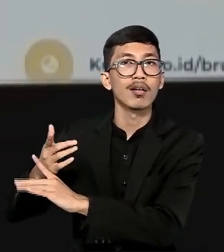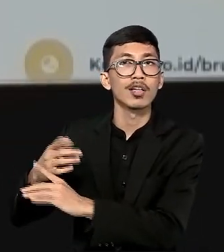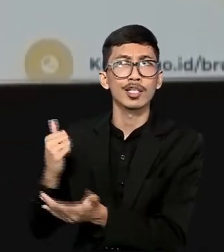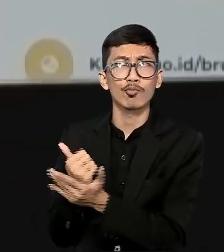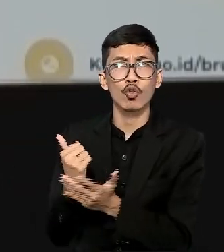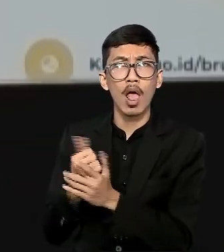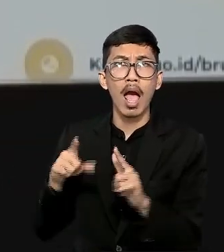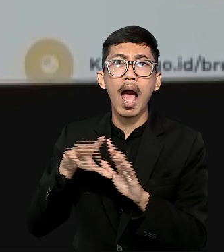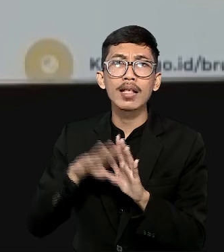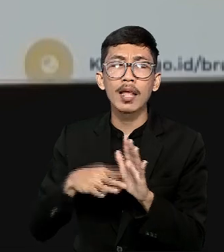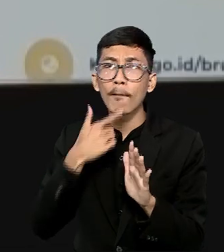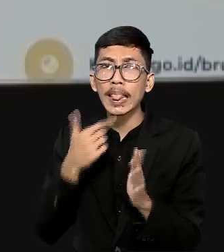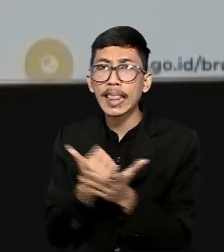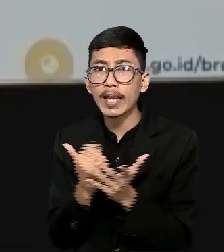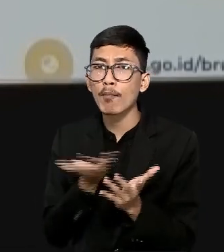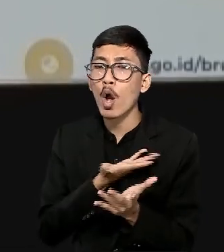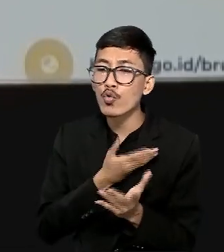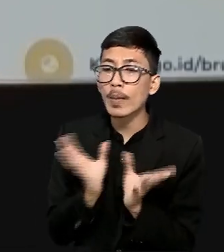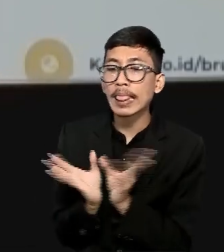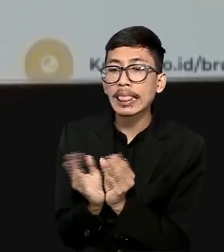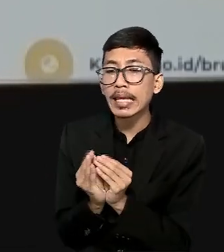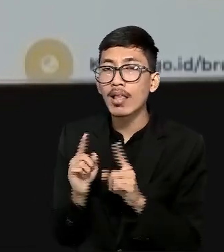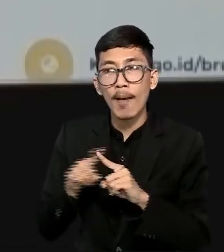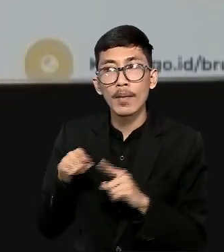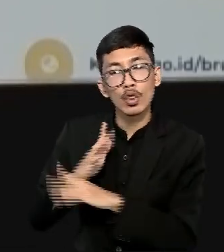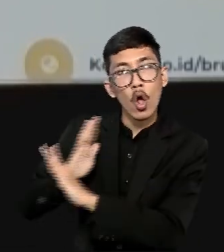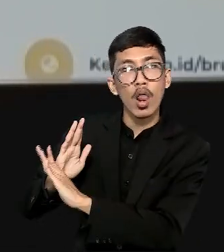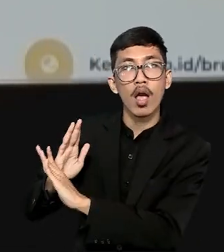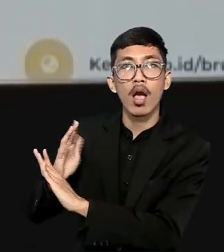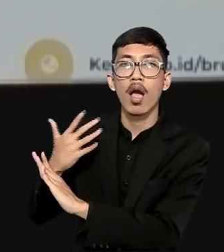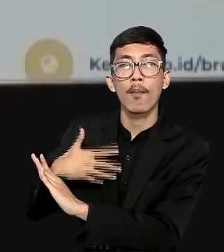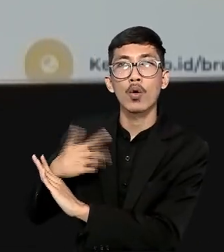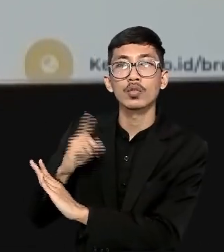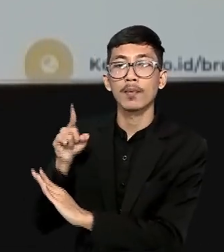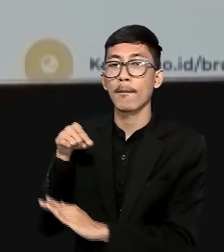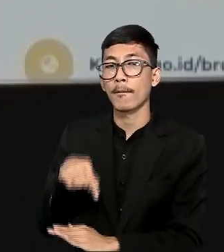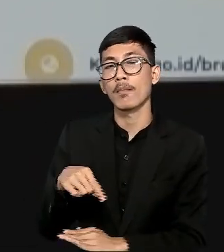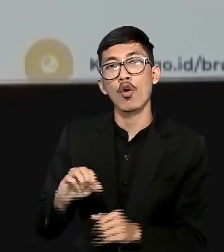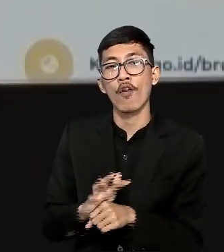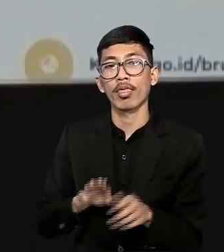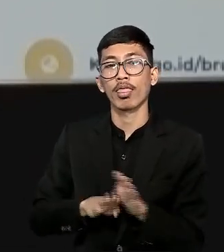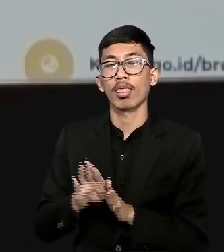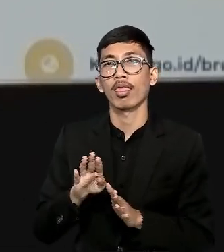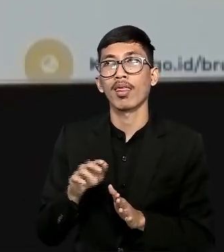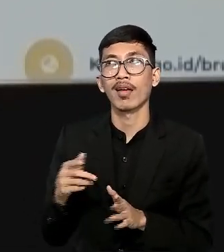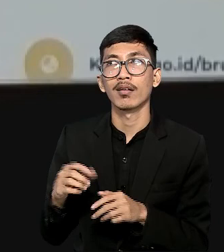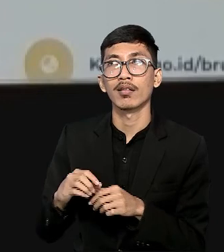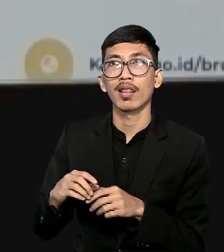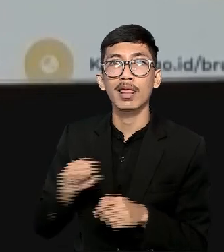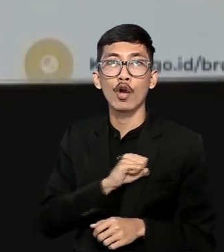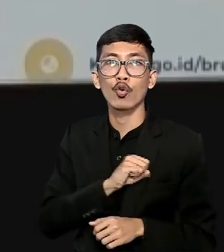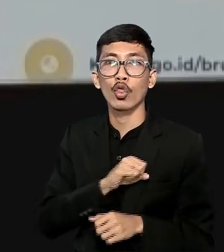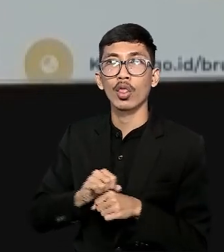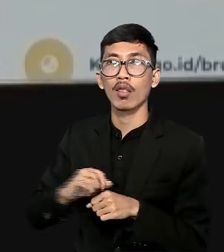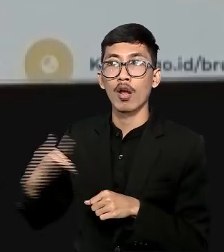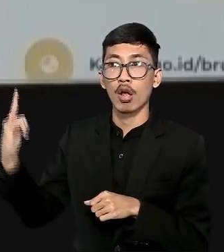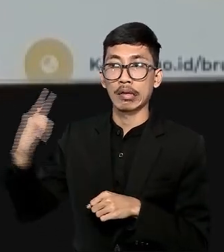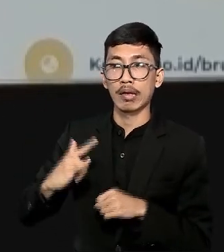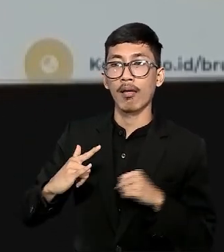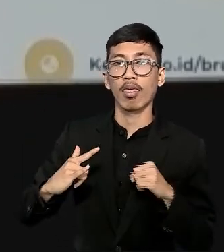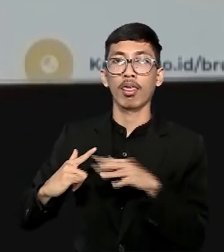di Belgia mengingat situasi yang yang yang saat ini sangatlah tinggi tingkat papan demi di